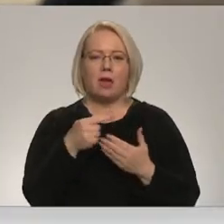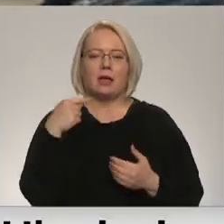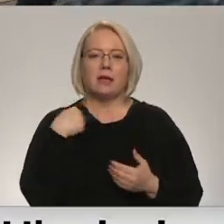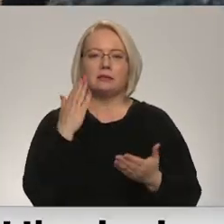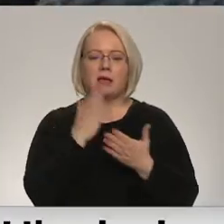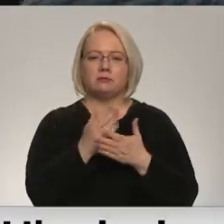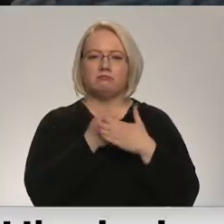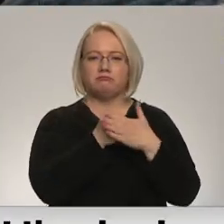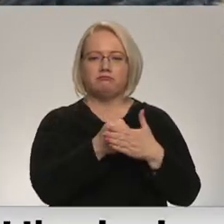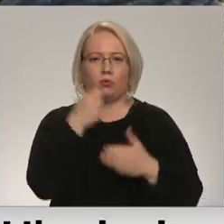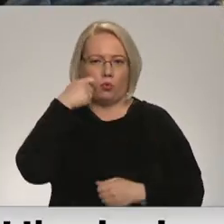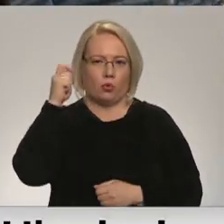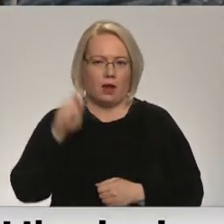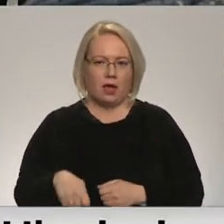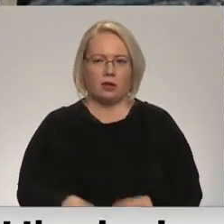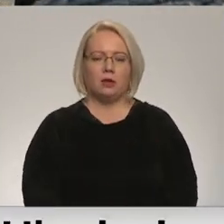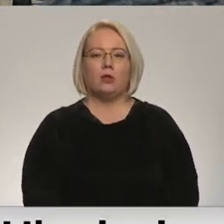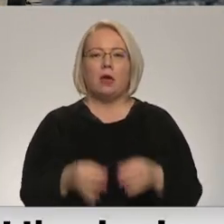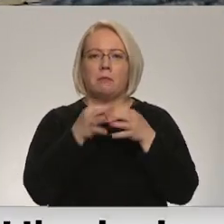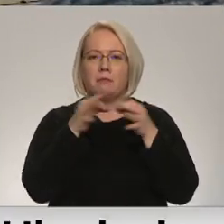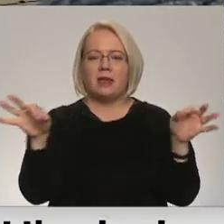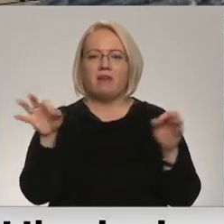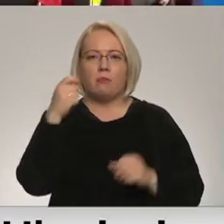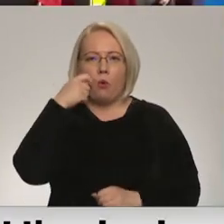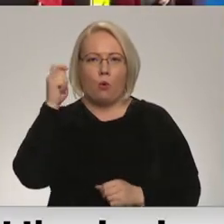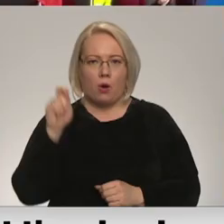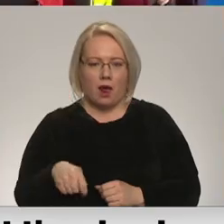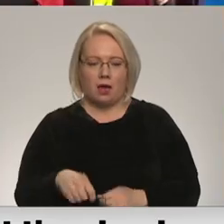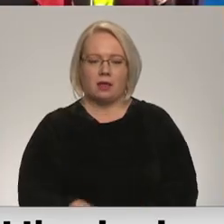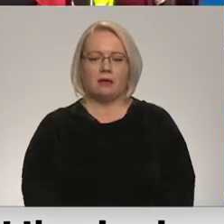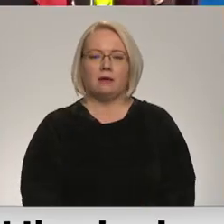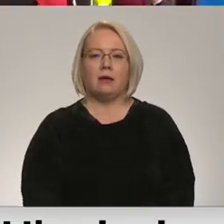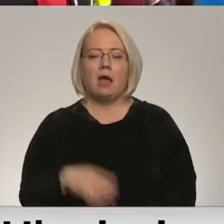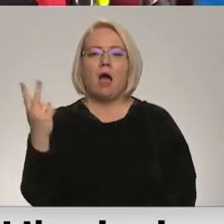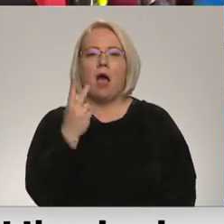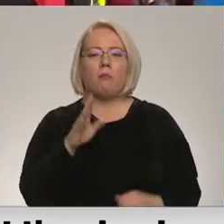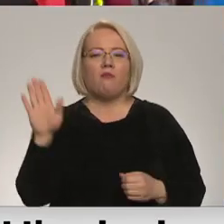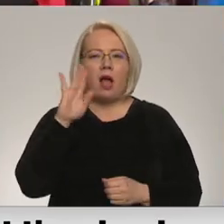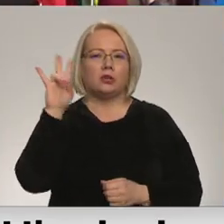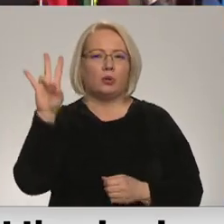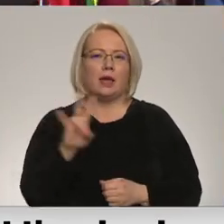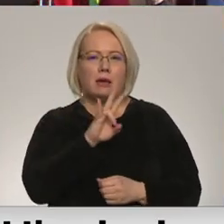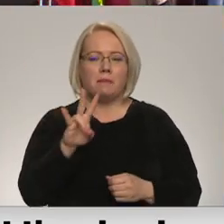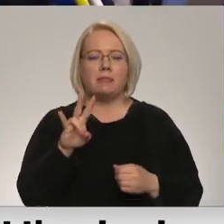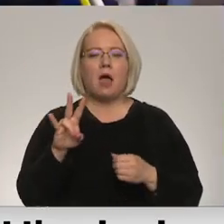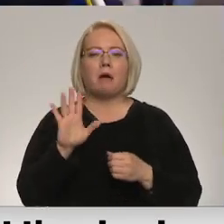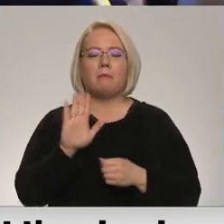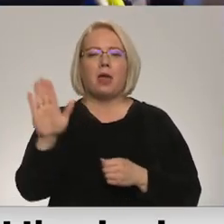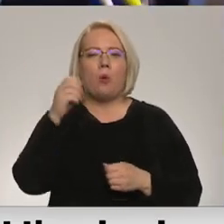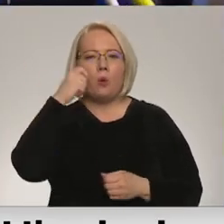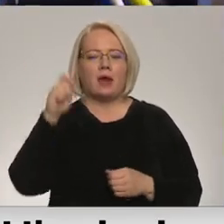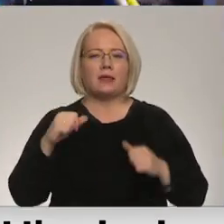Ukrainu. Es rakstīju brīvību Ukrainai un pa pakaļu Putinam. Pēc abu valstu himnām pie Ukrainas vēstniecības